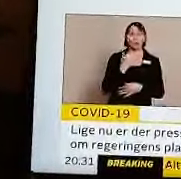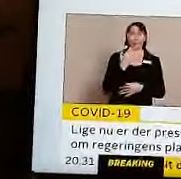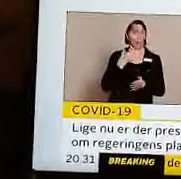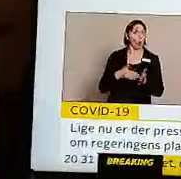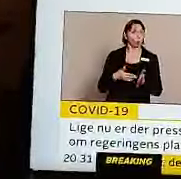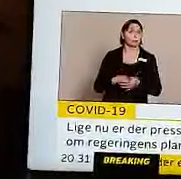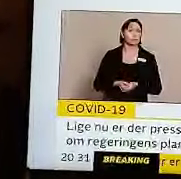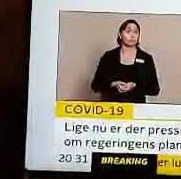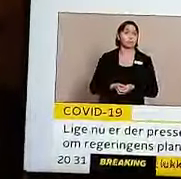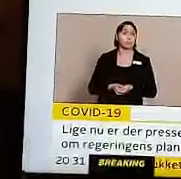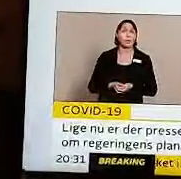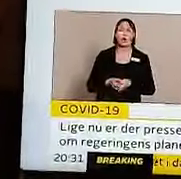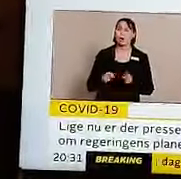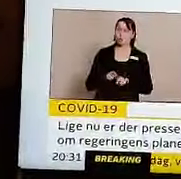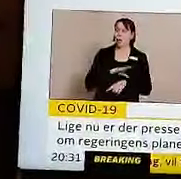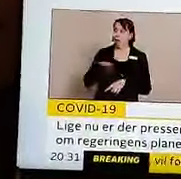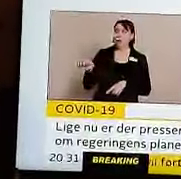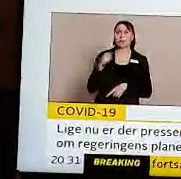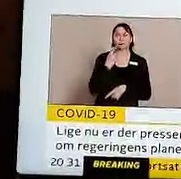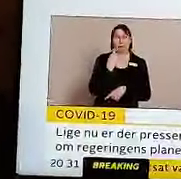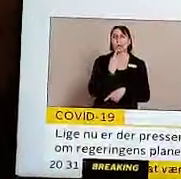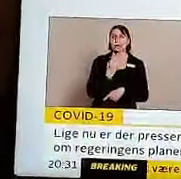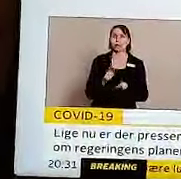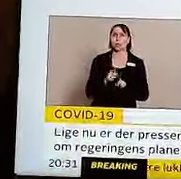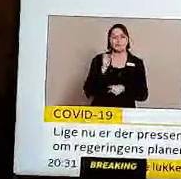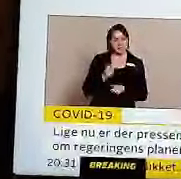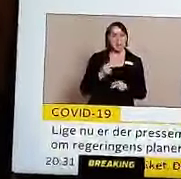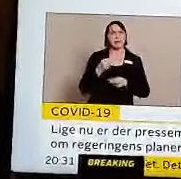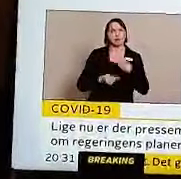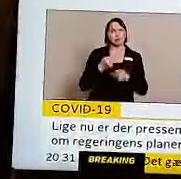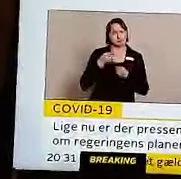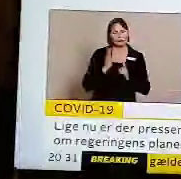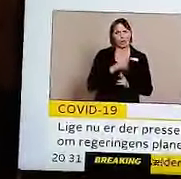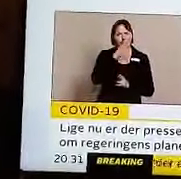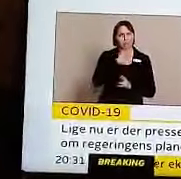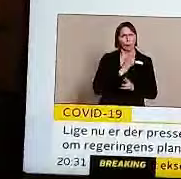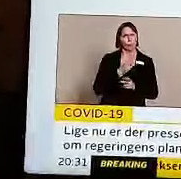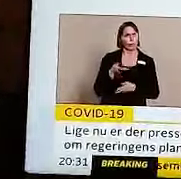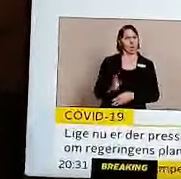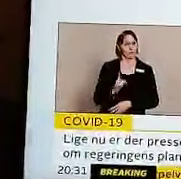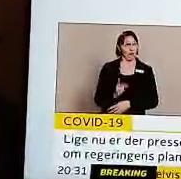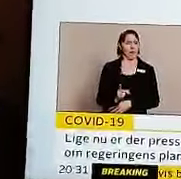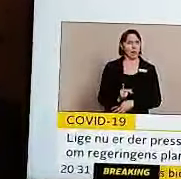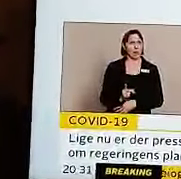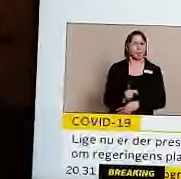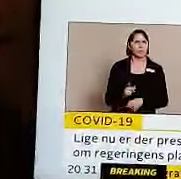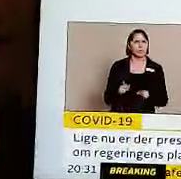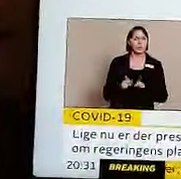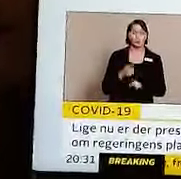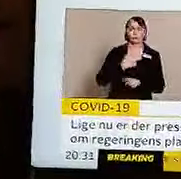طبيعية نعلن عنها في الوقت الحاضر على أن تعود بشكل طبيعي في الدنمارك، ولكن ما